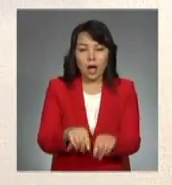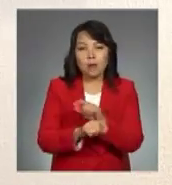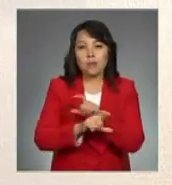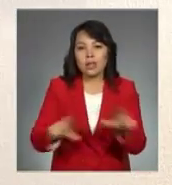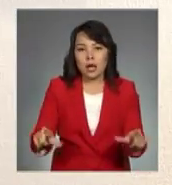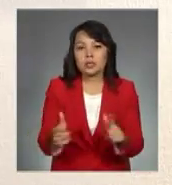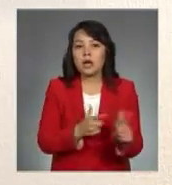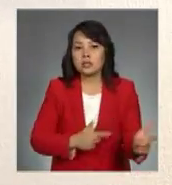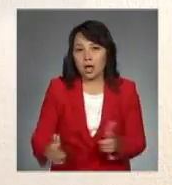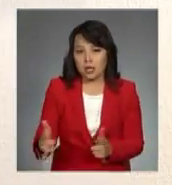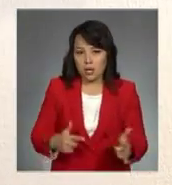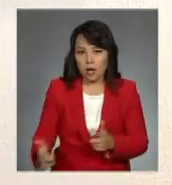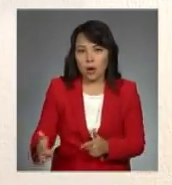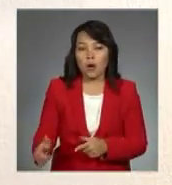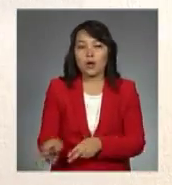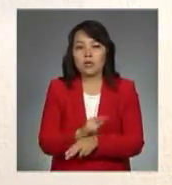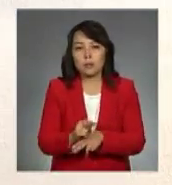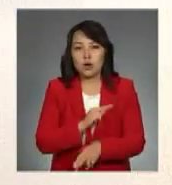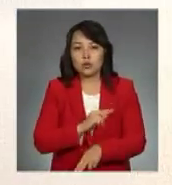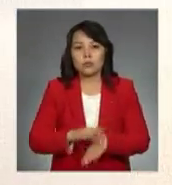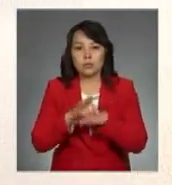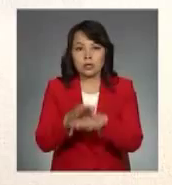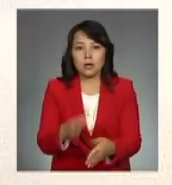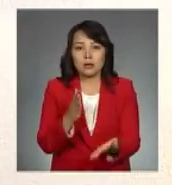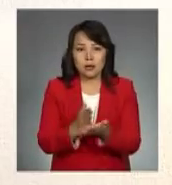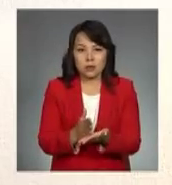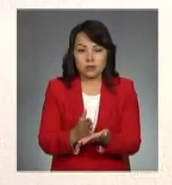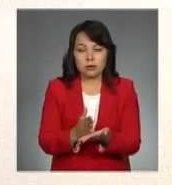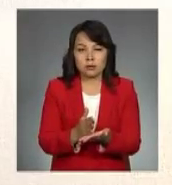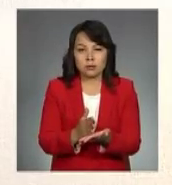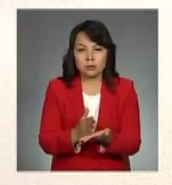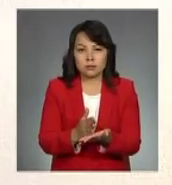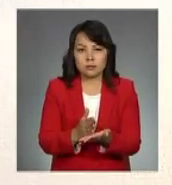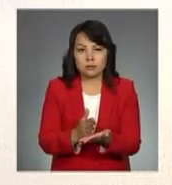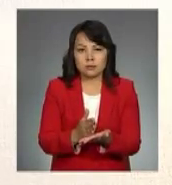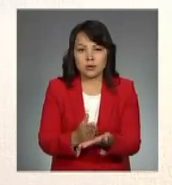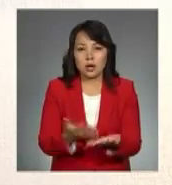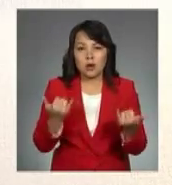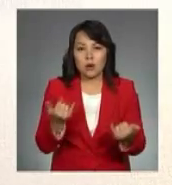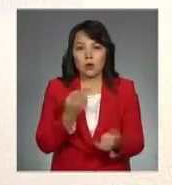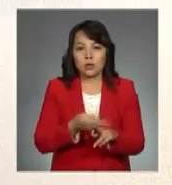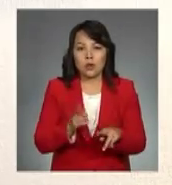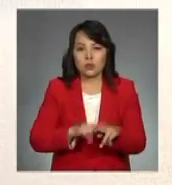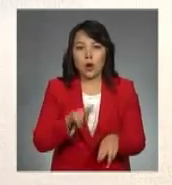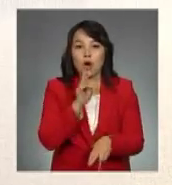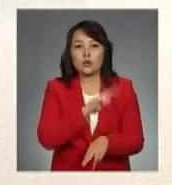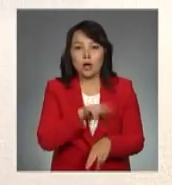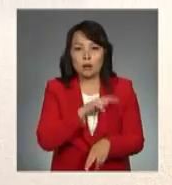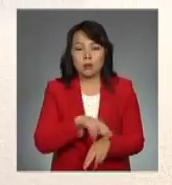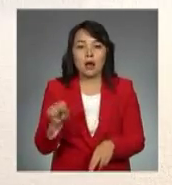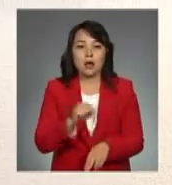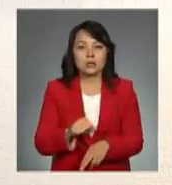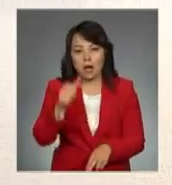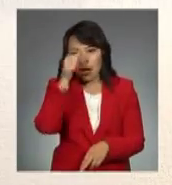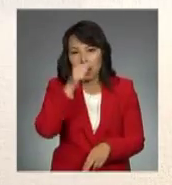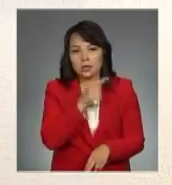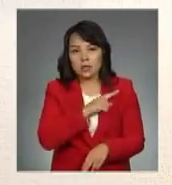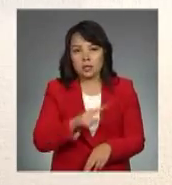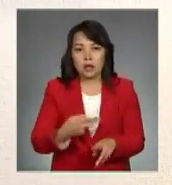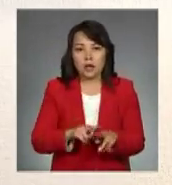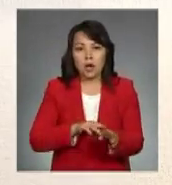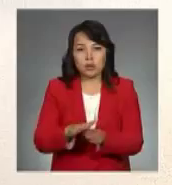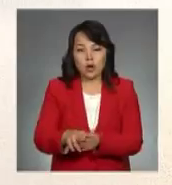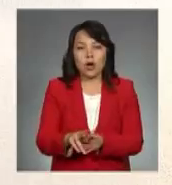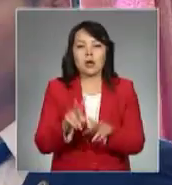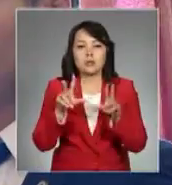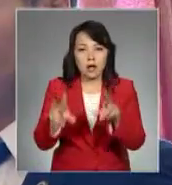мектептерді дайындау, ремонттарды жүргізу, оны осы жұмыс жаңа тамыз айында бәріміз толық